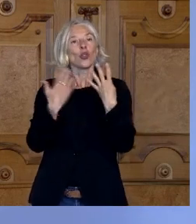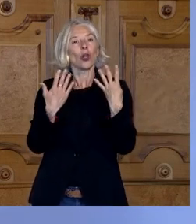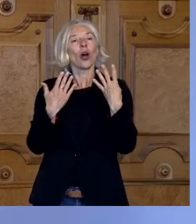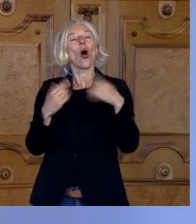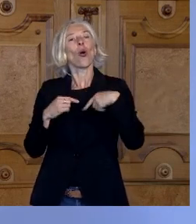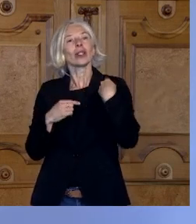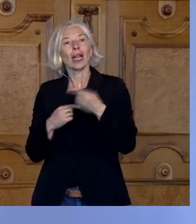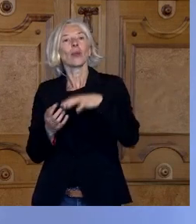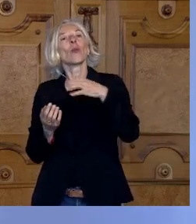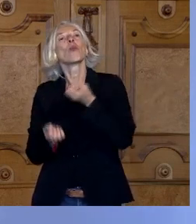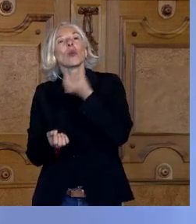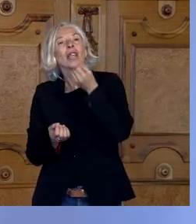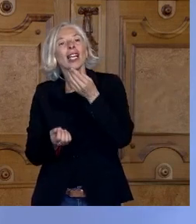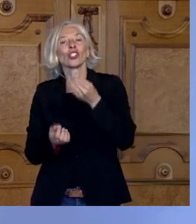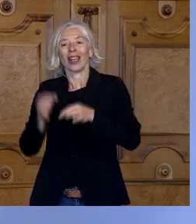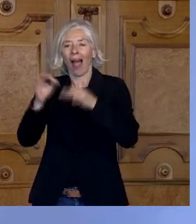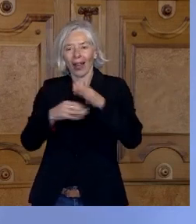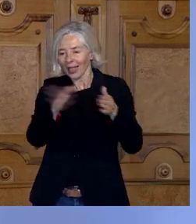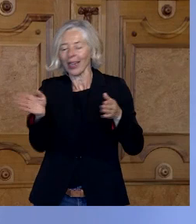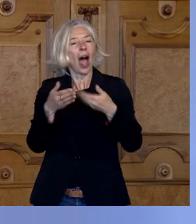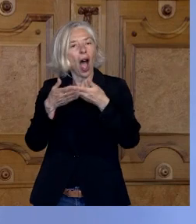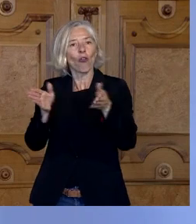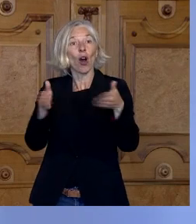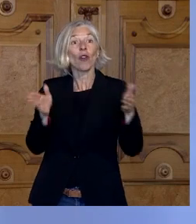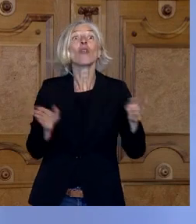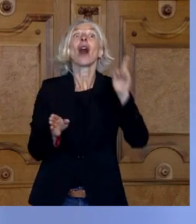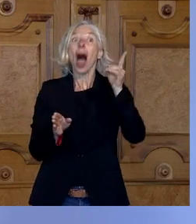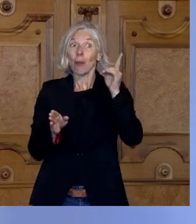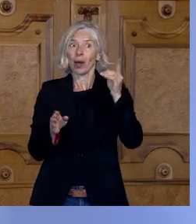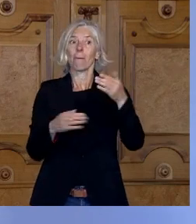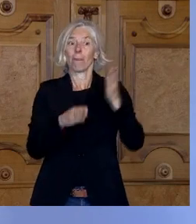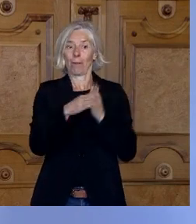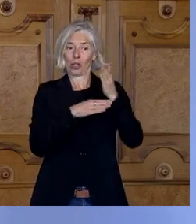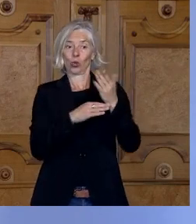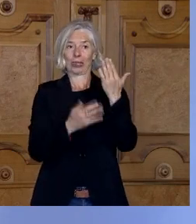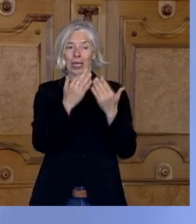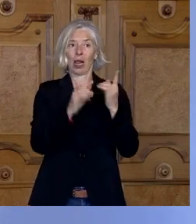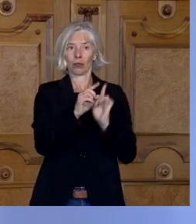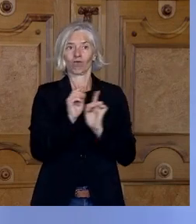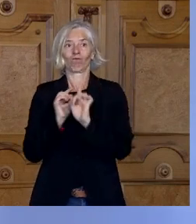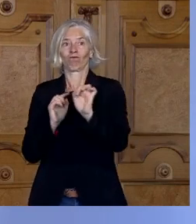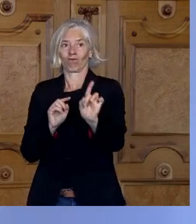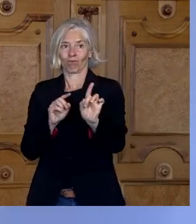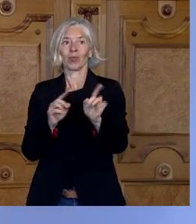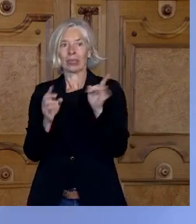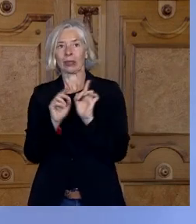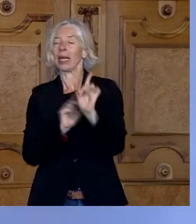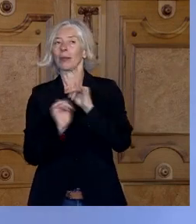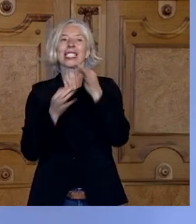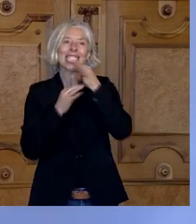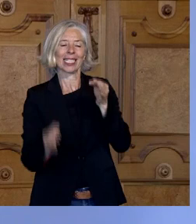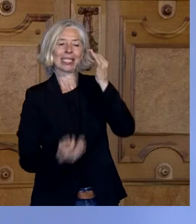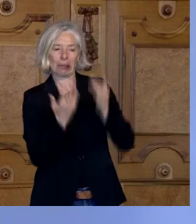werden hier die Besucher zählen, dass wir eben auch entsprechend manche Besucherinnen und Besucher